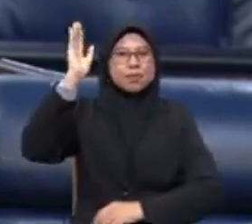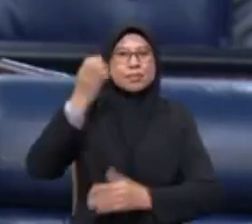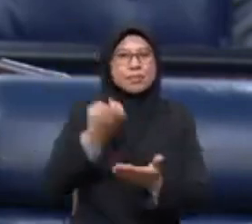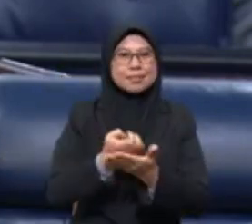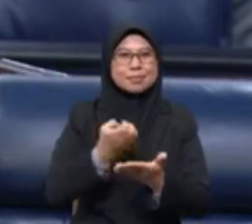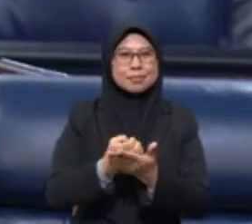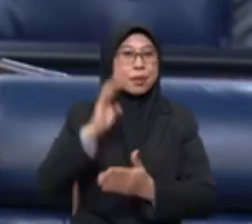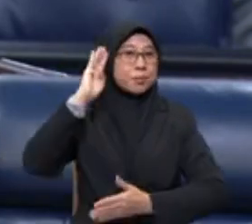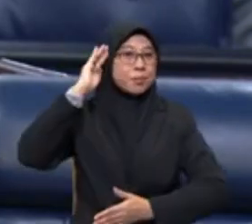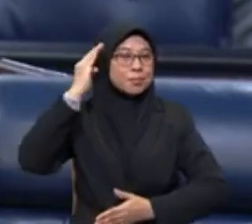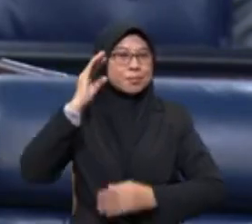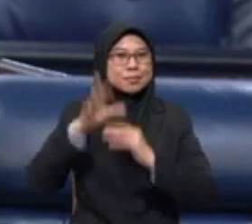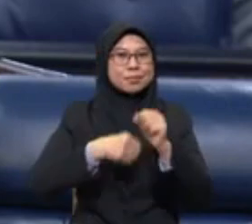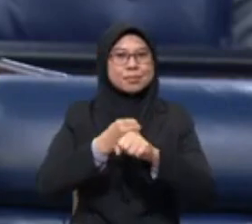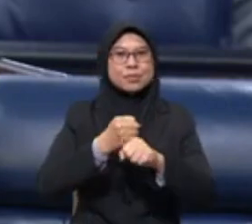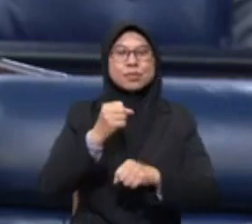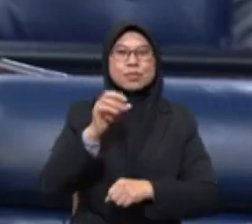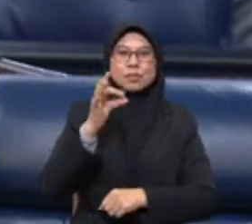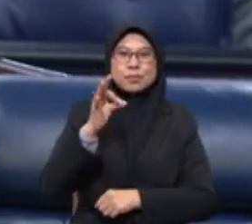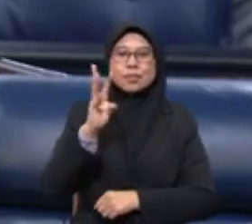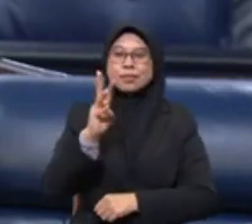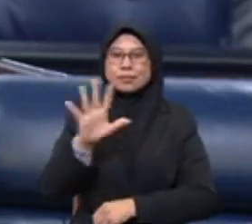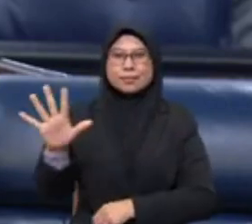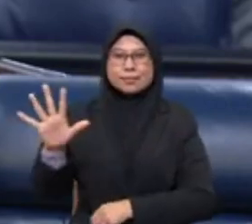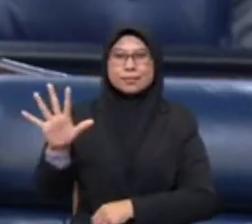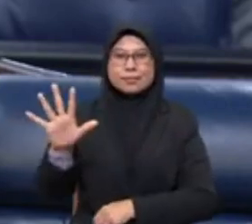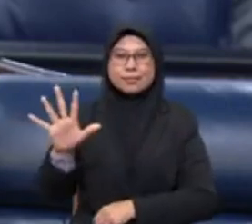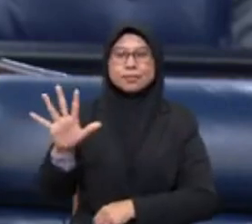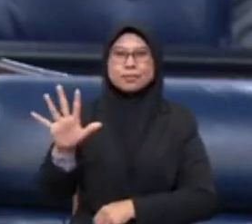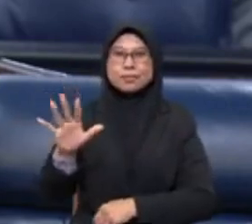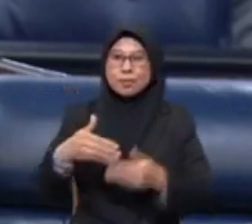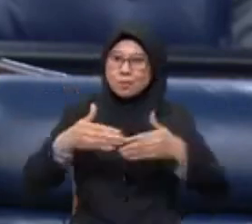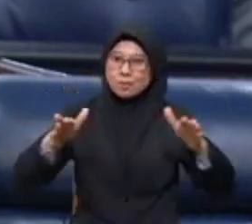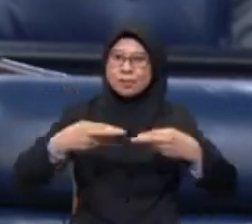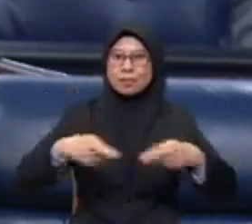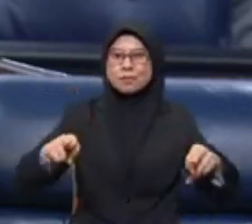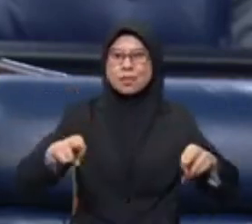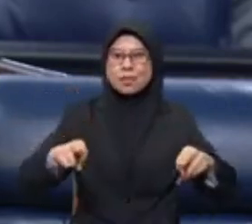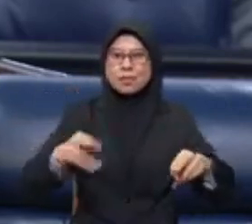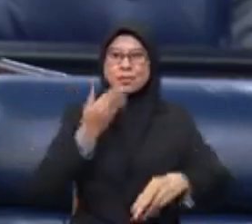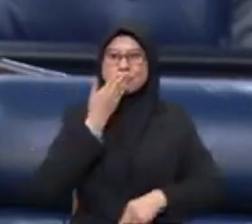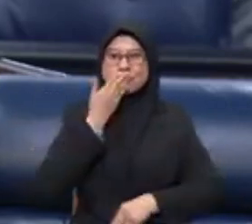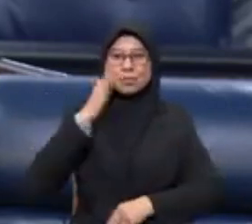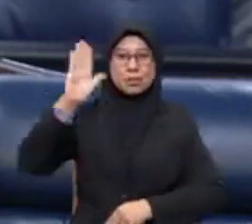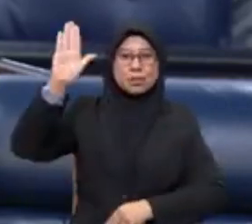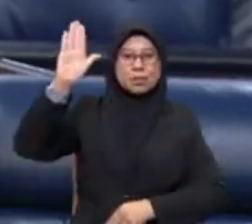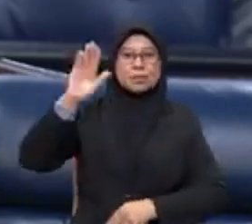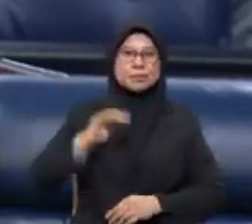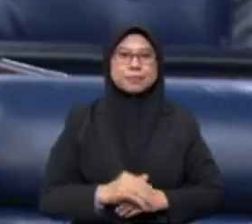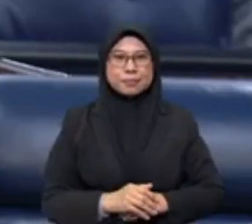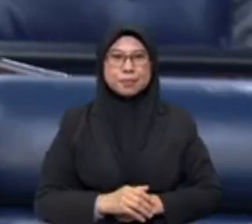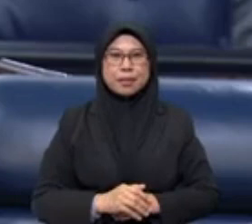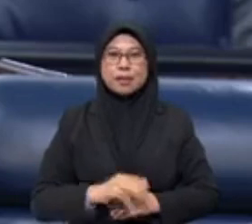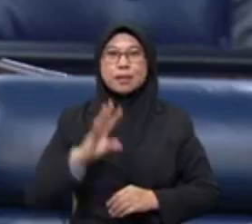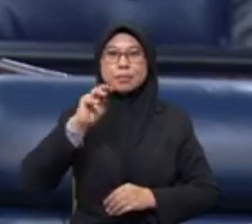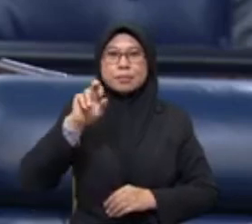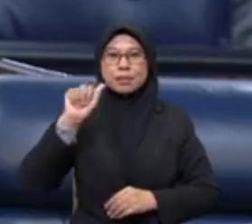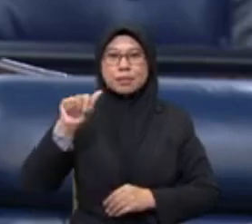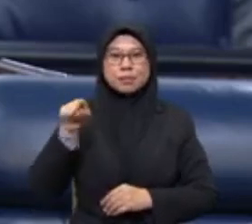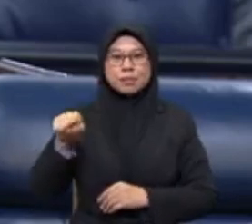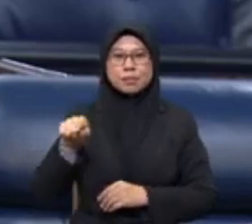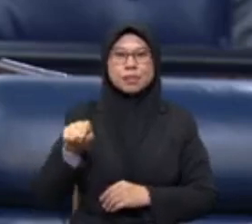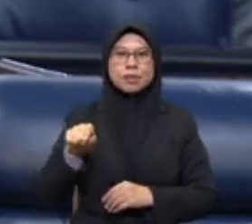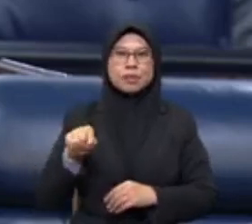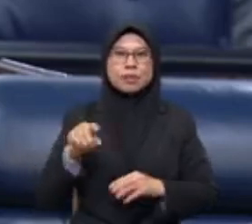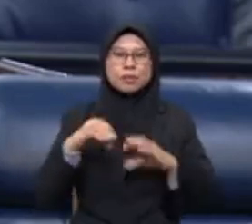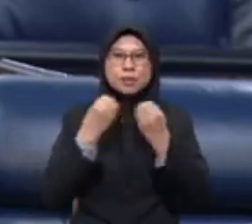Ekonomi Bumiputera pada tahun 1965 yang dibuka secara resminya oleh Tunku Abdul Rahman. Kemudiannya MARA digazetkan sebagai badan perkanun